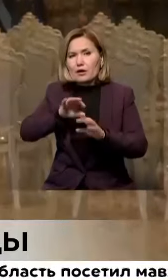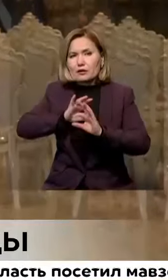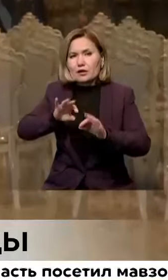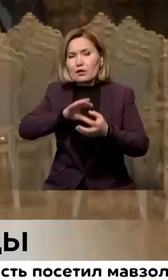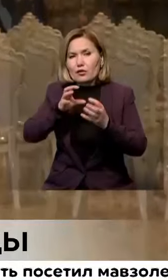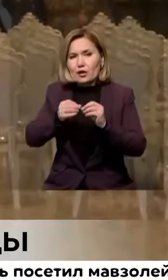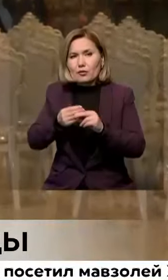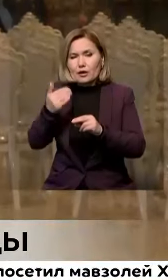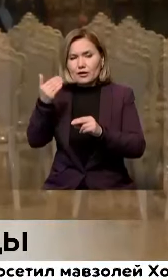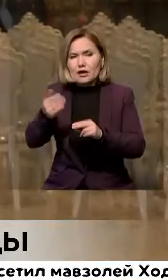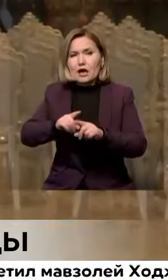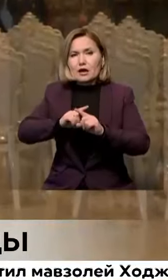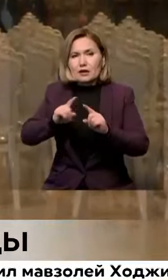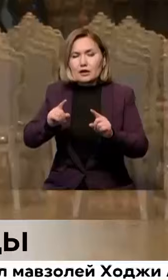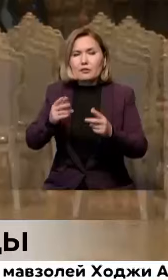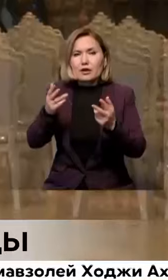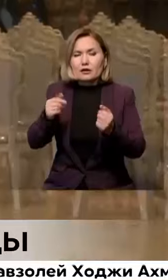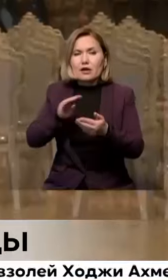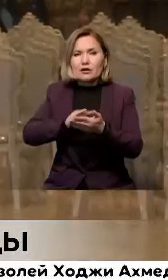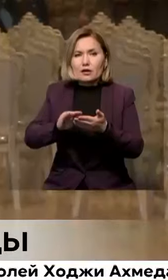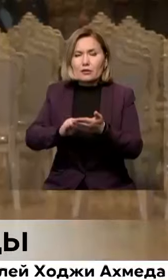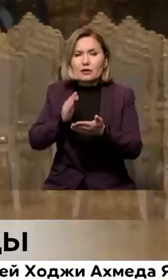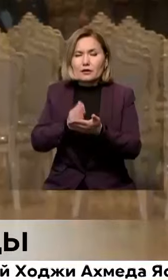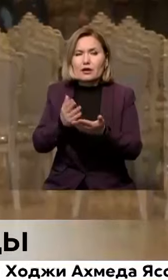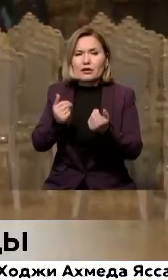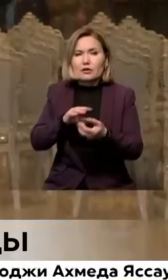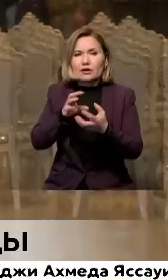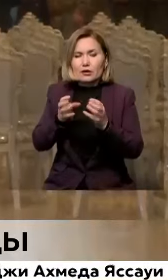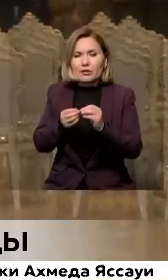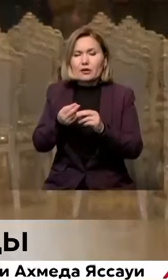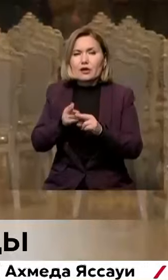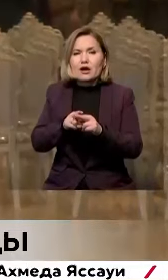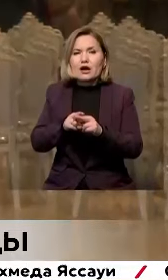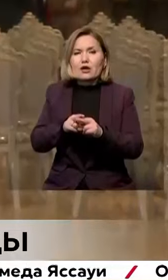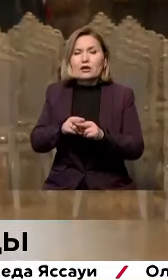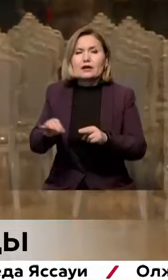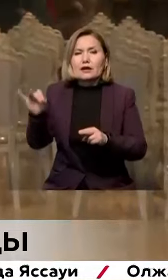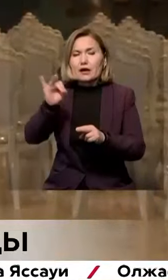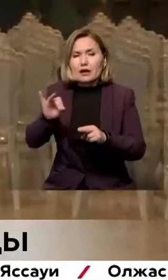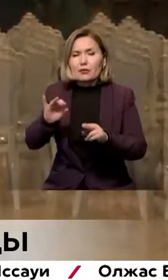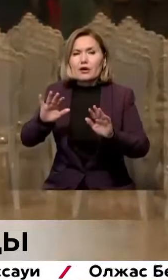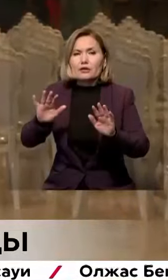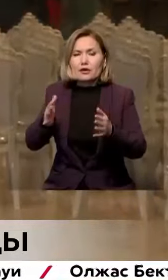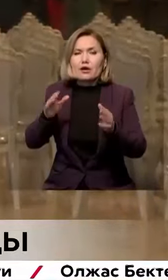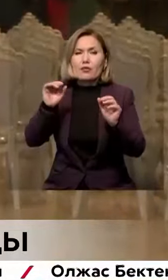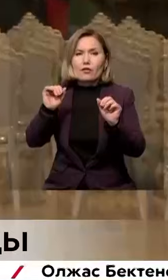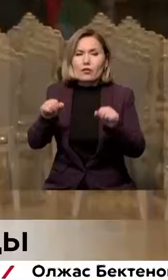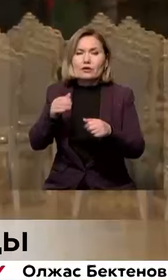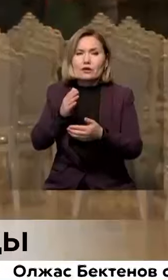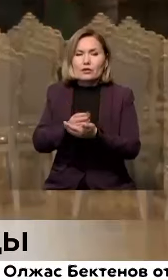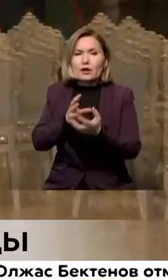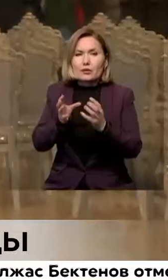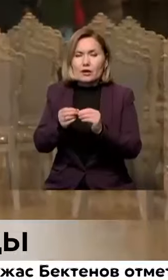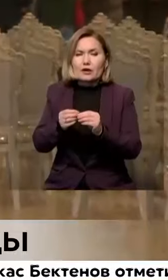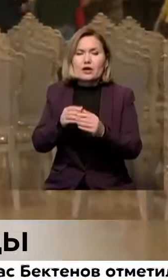жақын қалды деп ерекше бір қынжылыспен жазған мақаласын оқығам. Бірақ осы мүмкін емес тарихта жағдайдың өзі мүмкін қылдырған осы